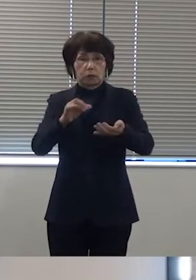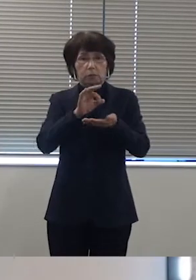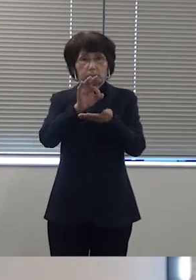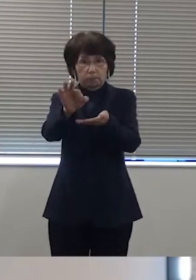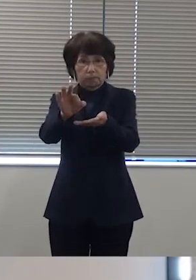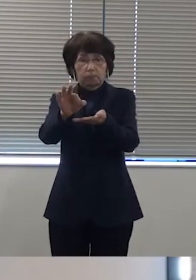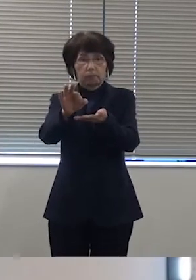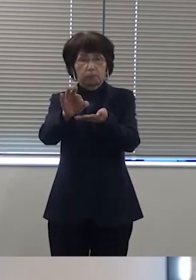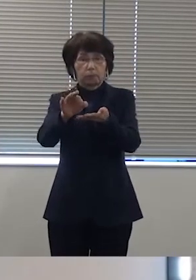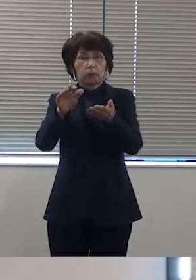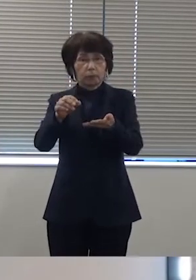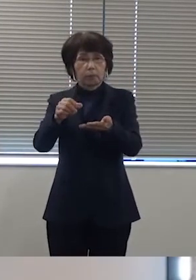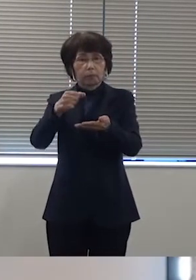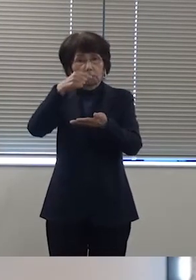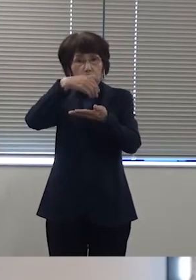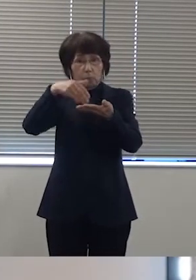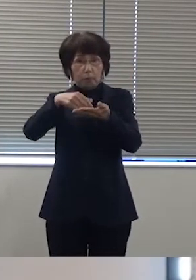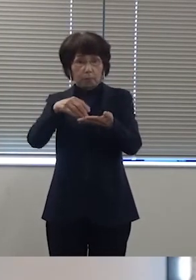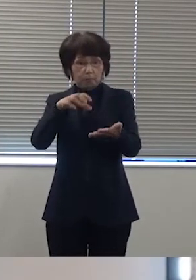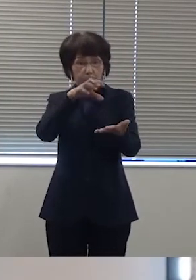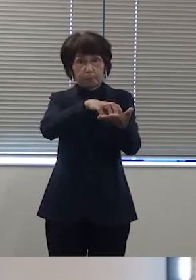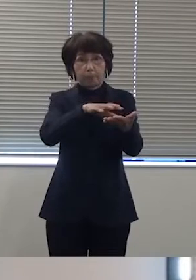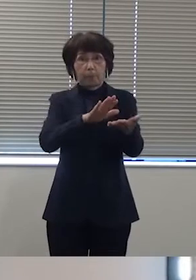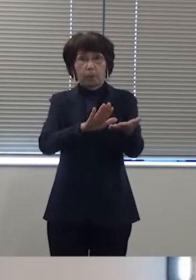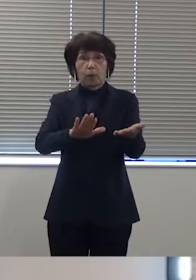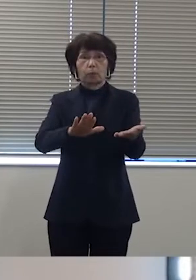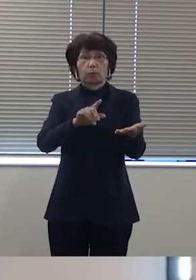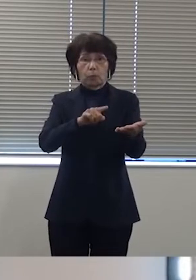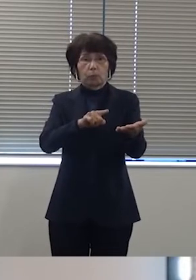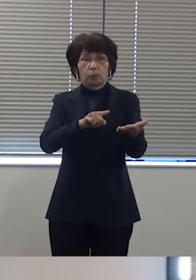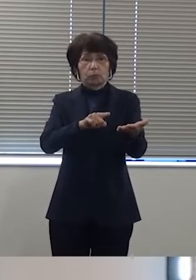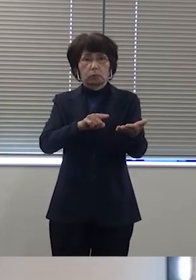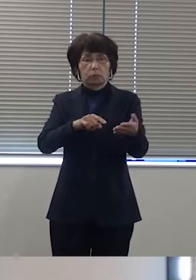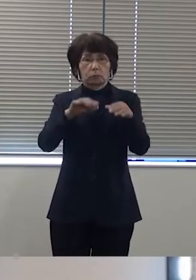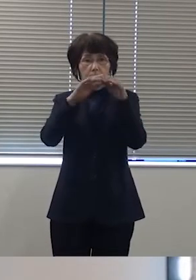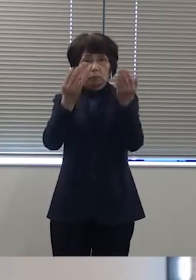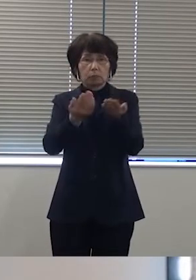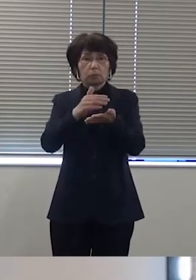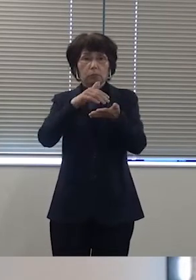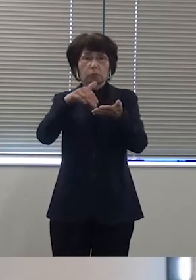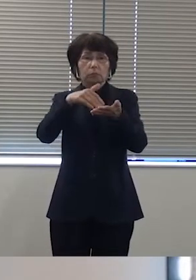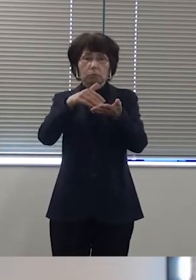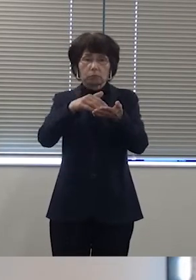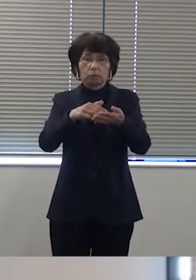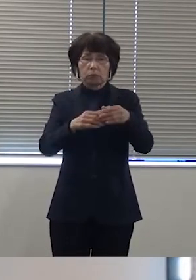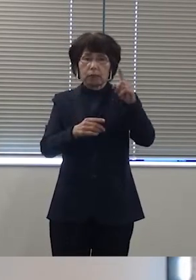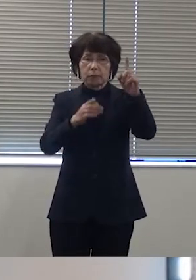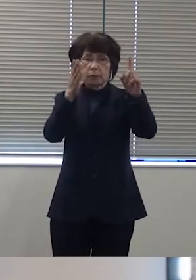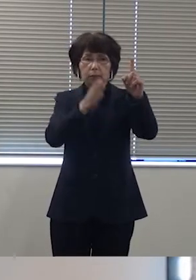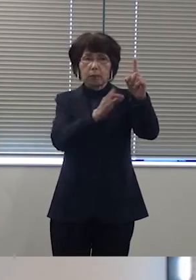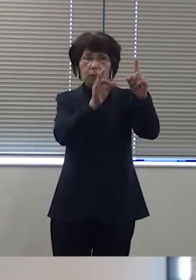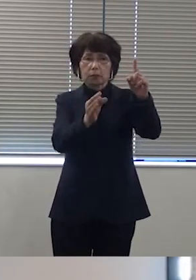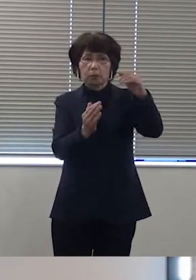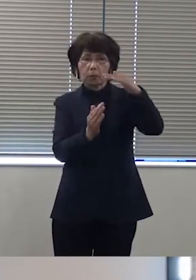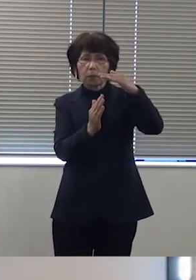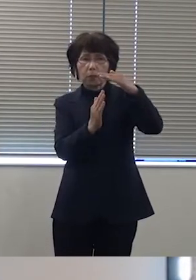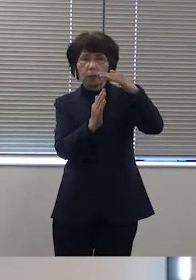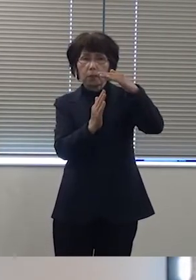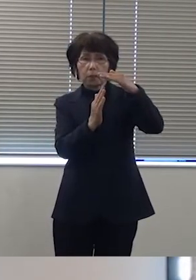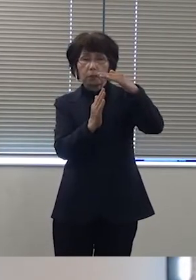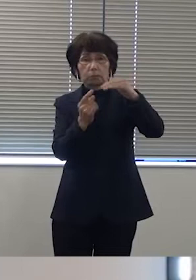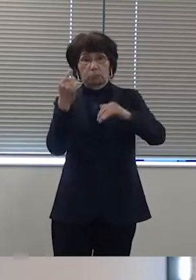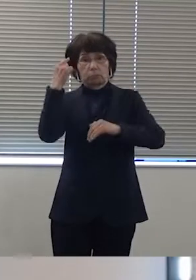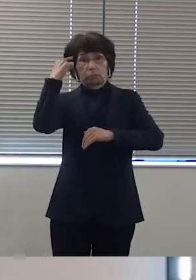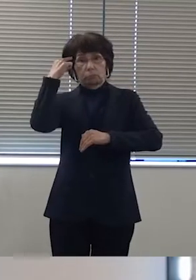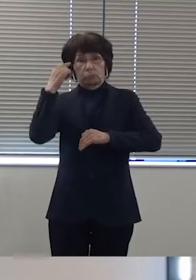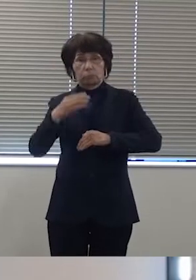額で 1% に届いてないと思うんですが、あとその内容を見てもちょっとその現状